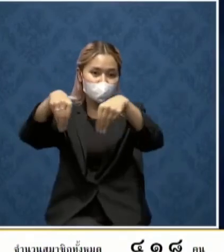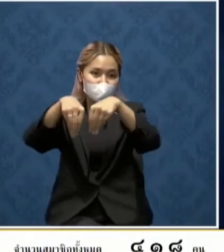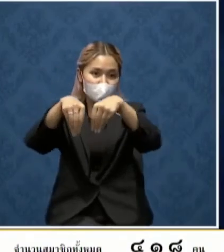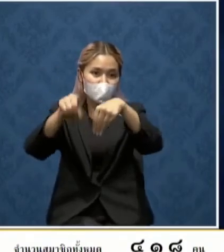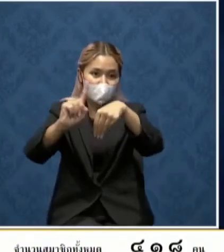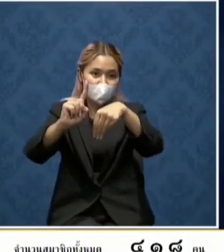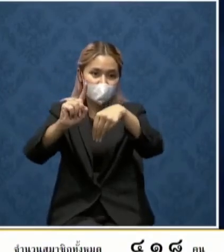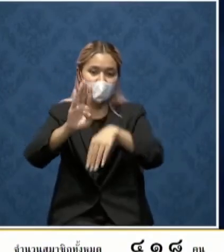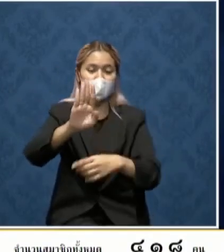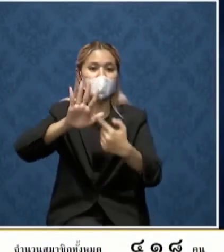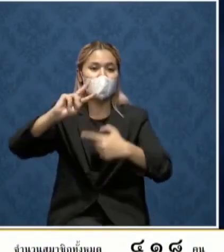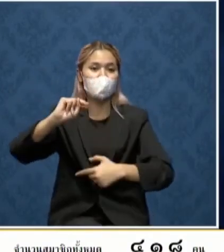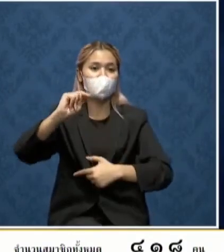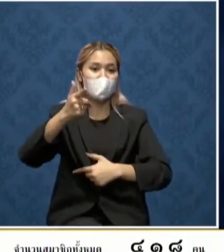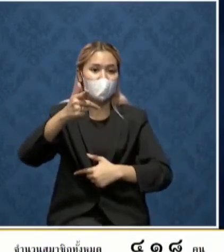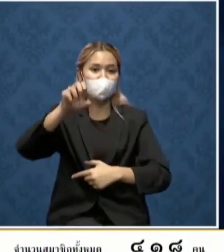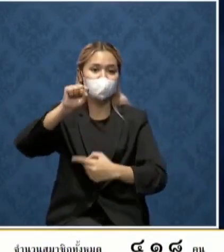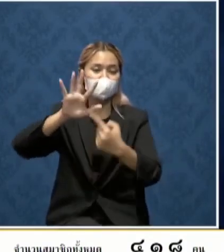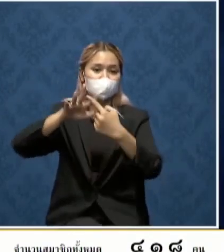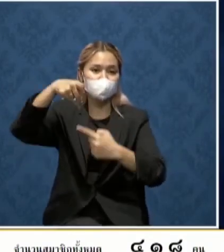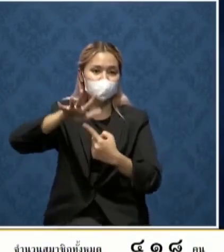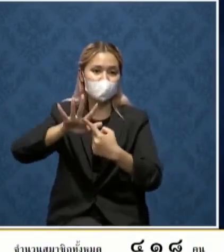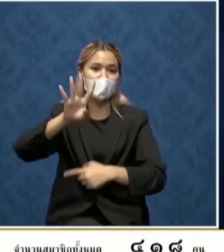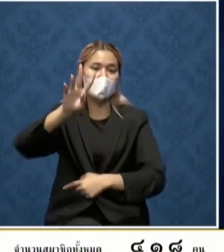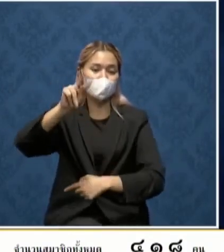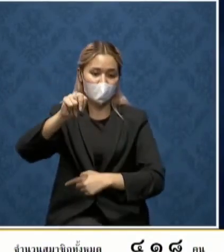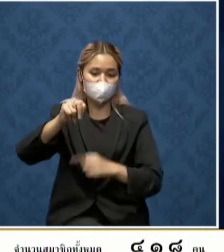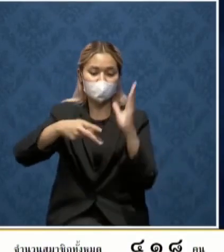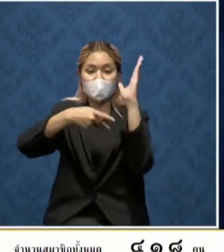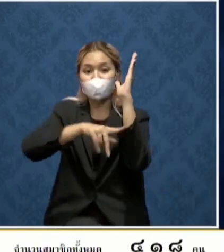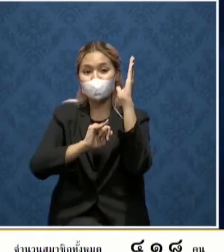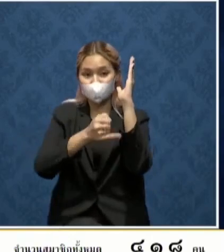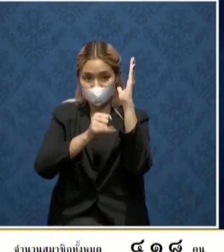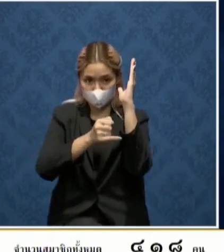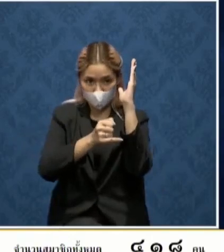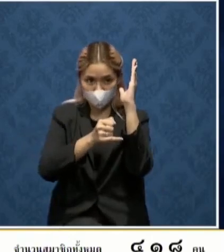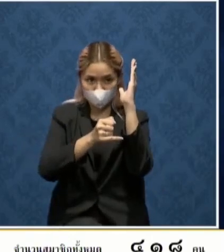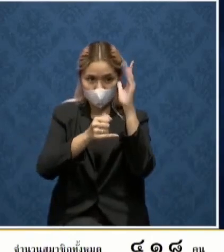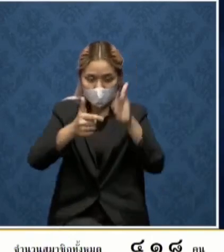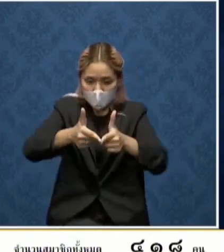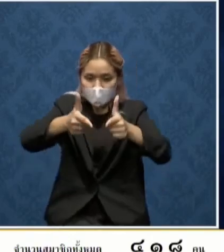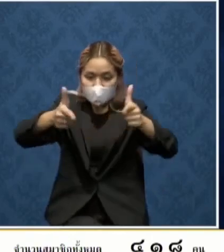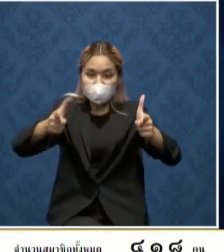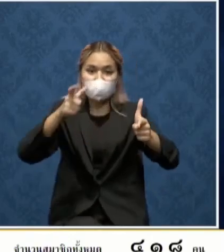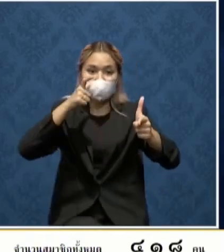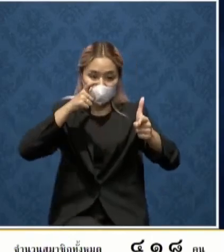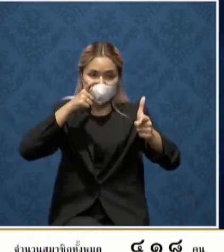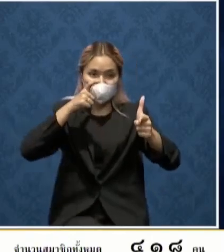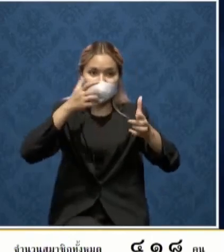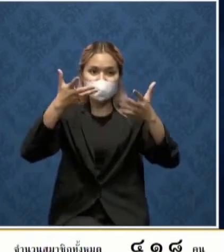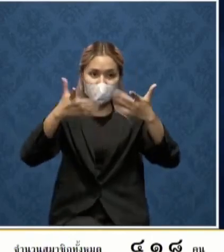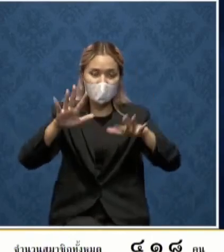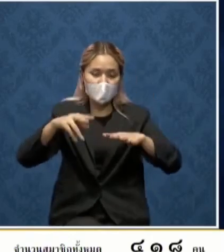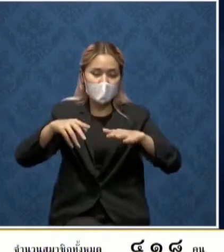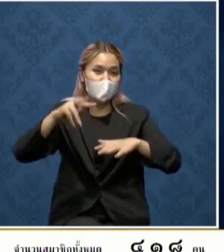อ Bางสะพานที่จงหวประโจปคิวลีขัน ใจดทสามขasaorarเป็ท่าเรือขนาดให่ของเอก supreme และถือ็นท่าเรื